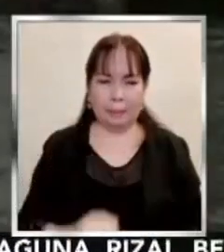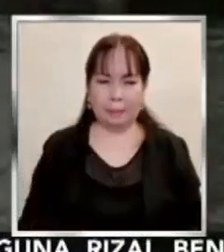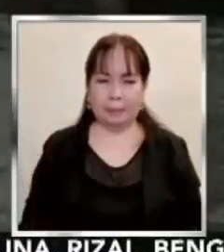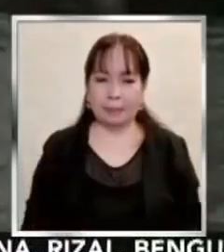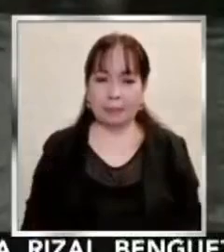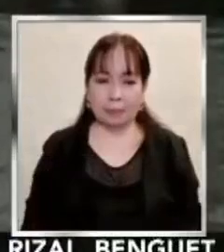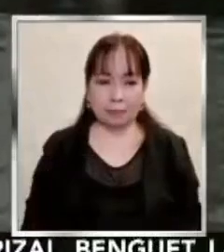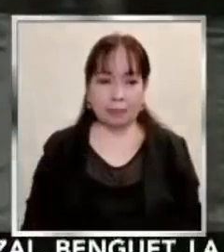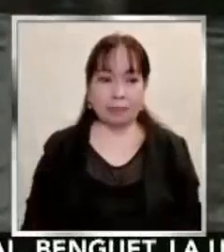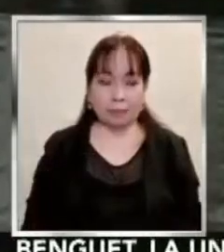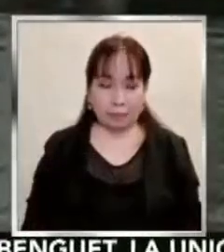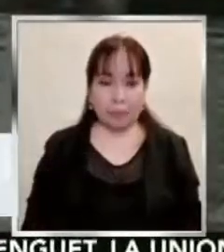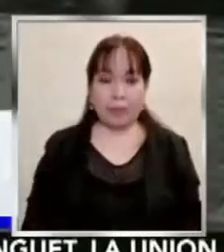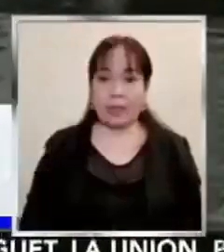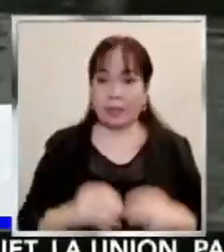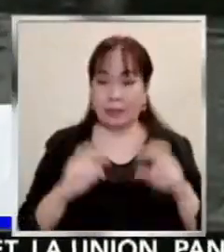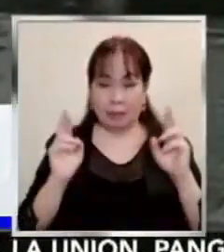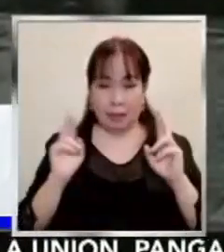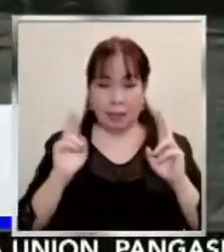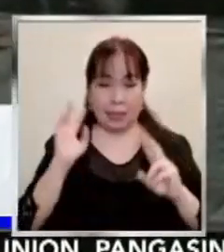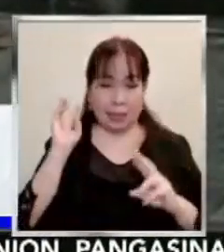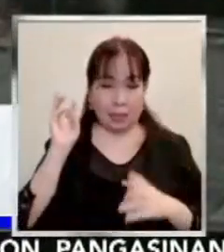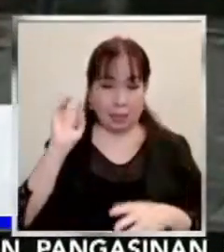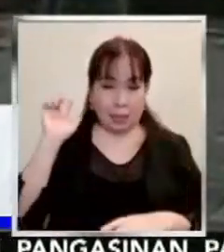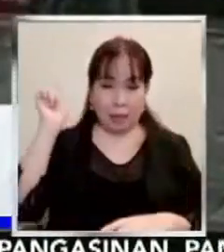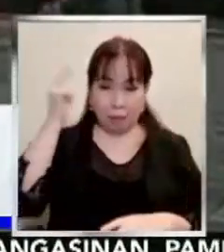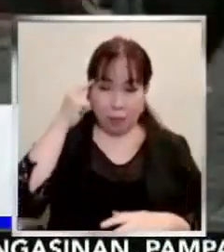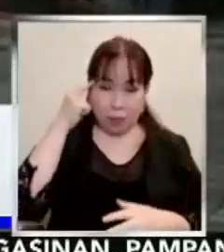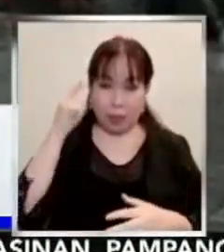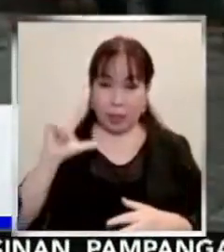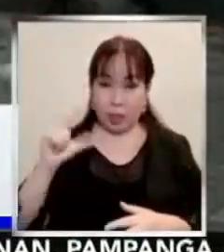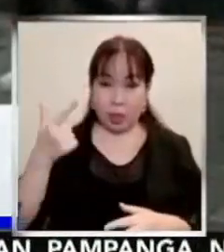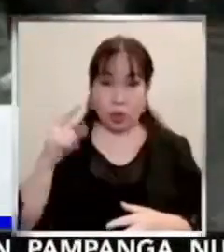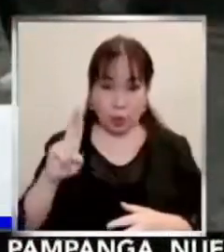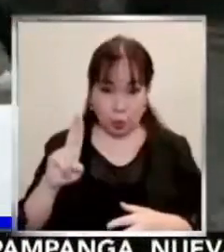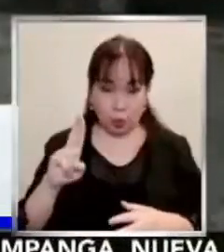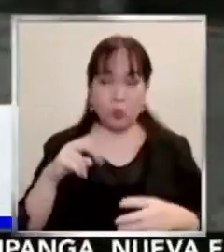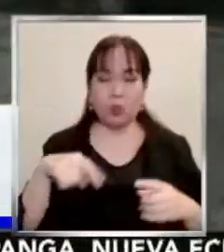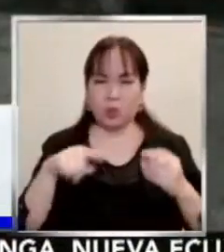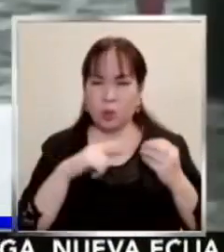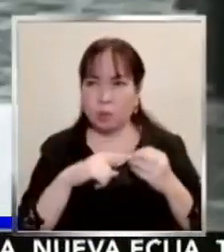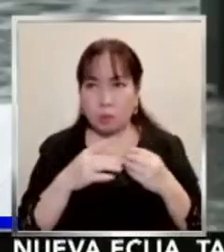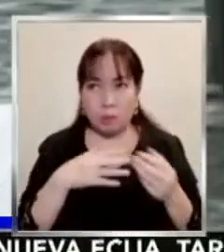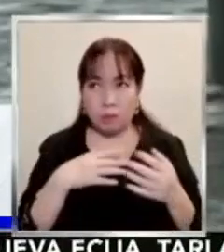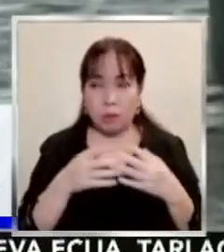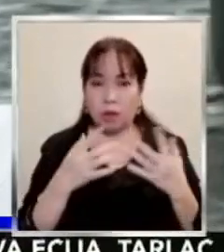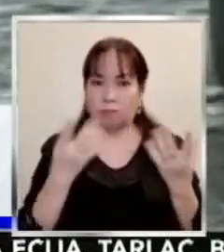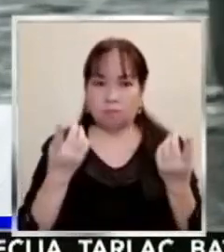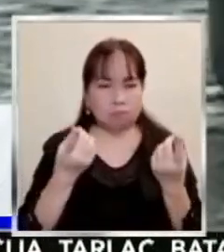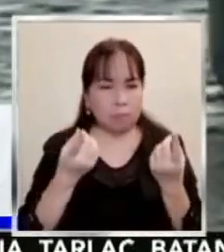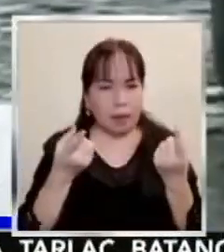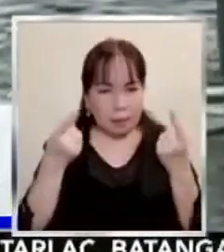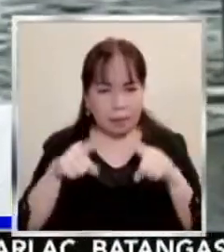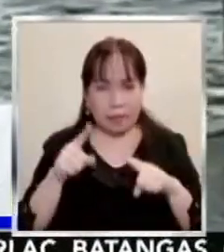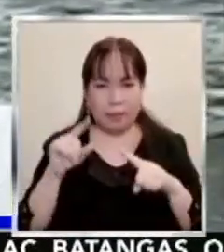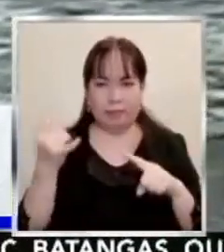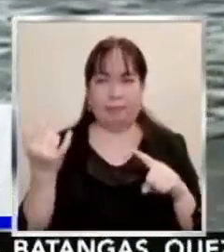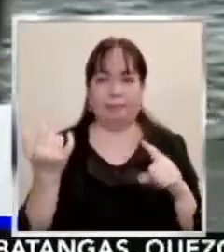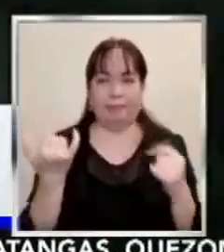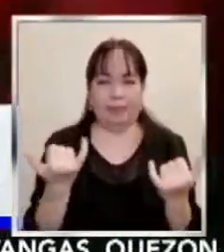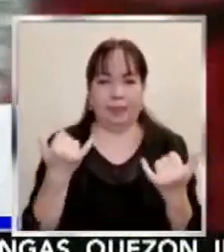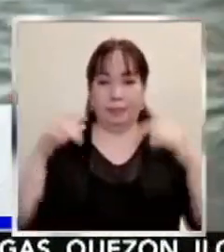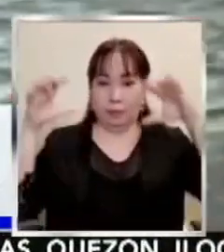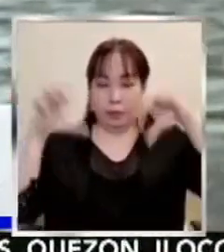Nakahanda ang lokal na pamahalaan ng Baguio City sa anumang banta ng Bagyong Henry sa lungsod. Simula ngayong araw hanggang